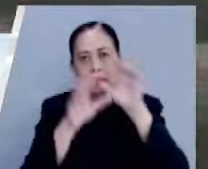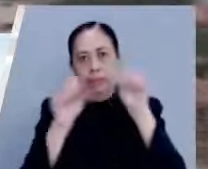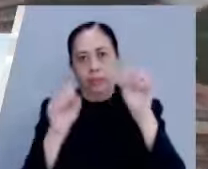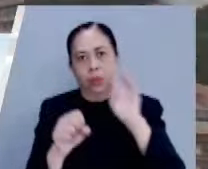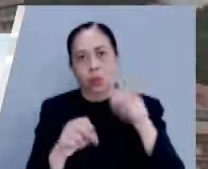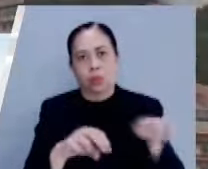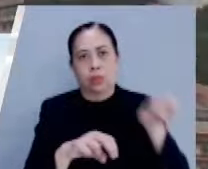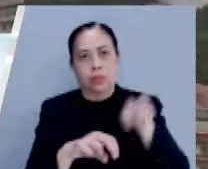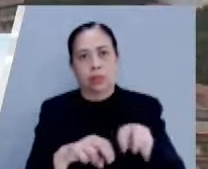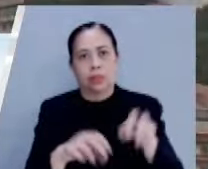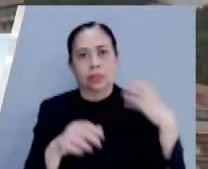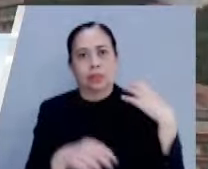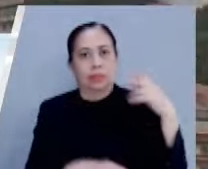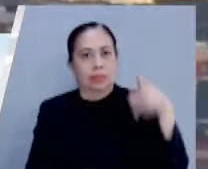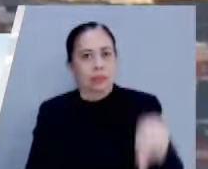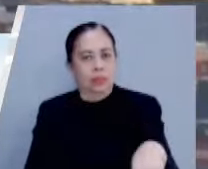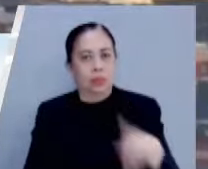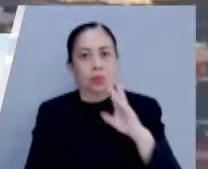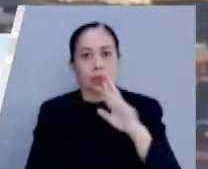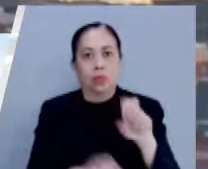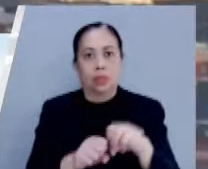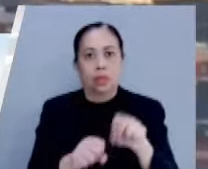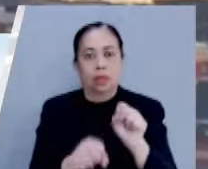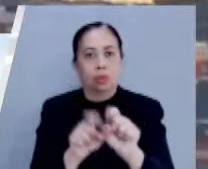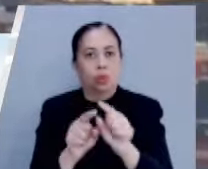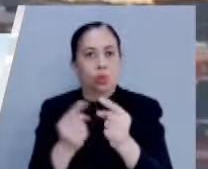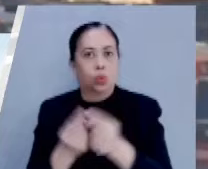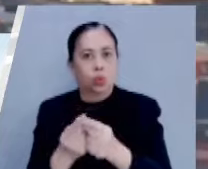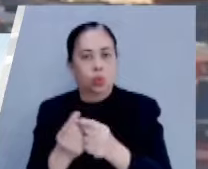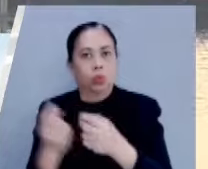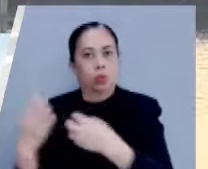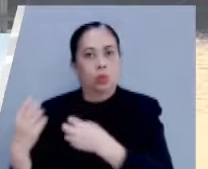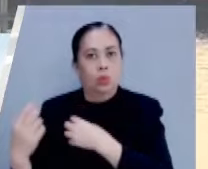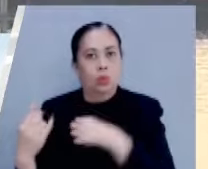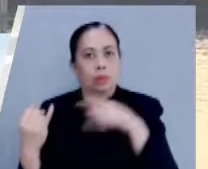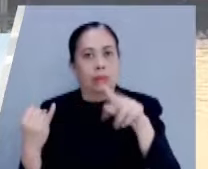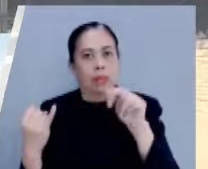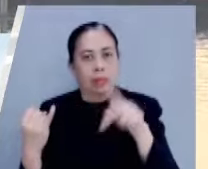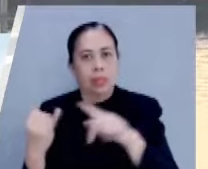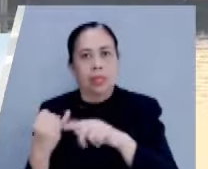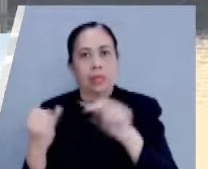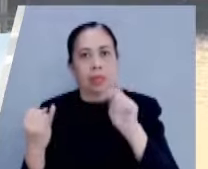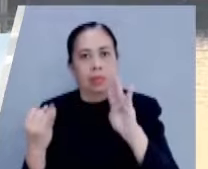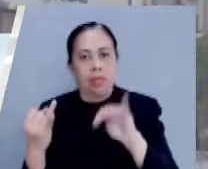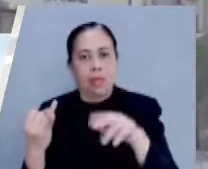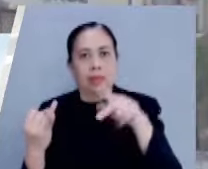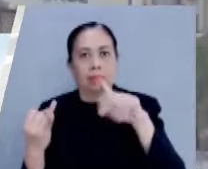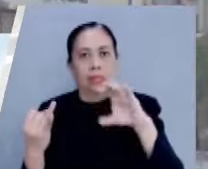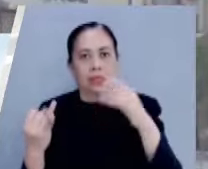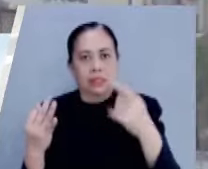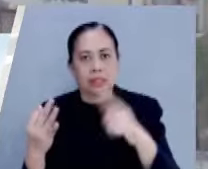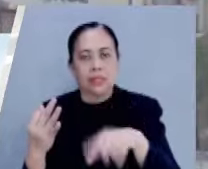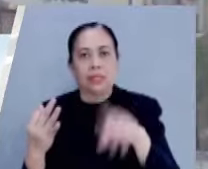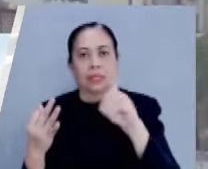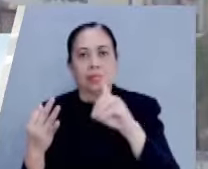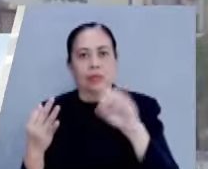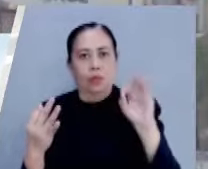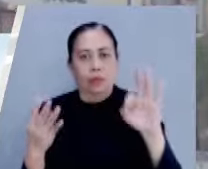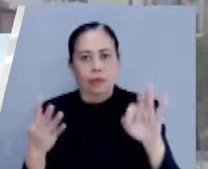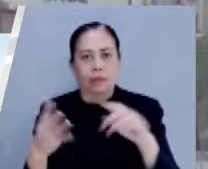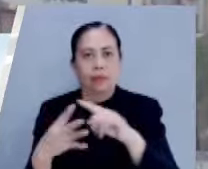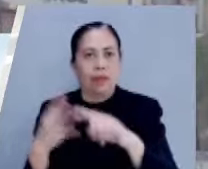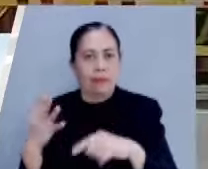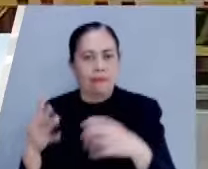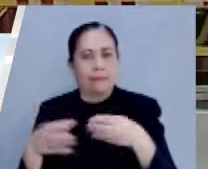chairperson. Magkakaroon din ng enforcement group na binubuo ng PNP, NBI, Coast Guard at Department of Finance. May team din ng mga piskal